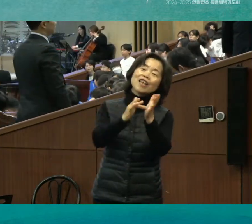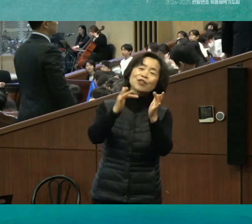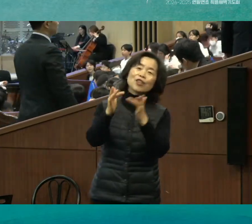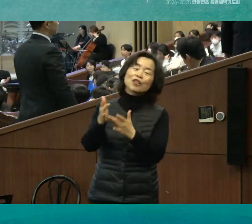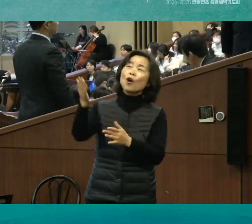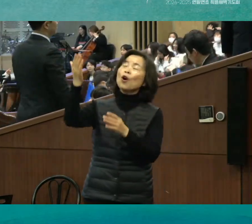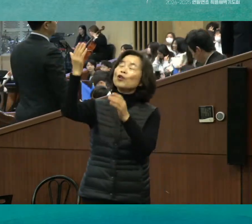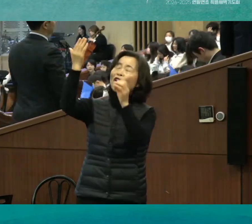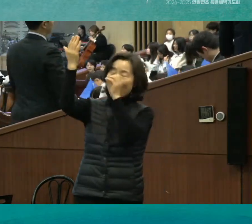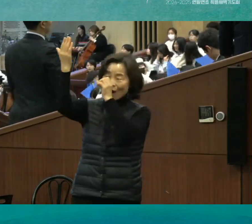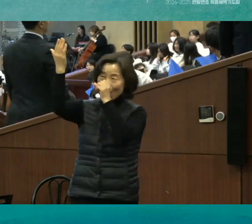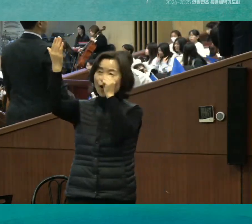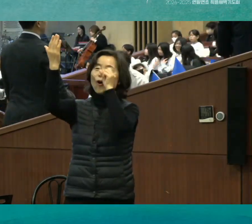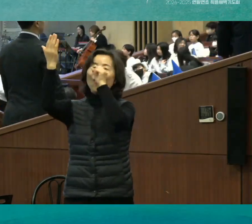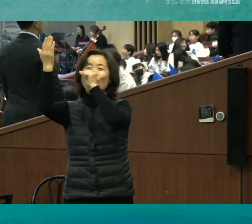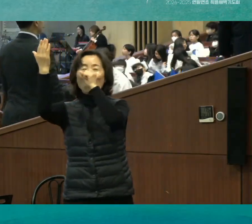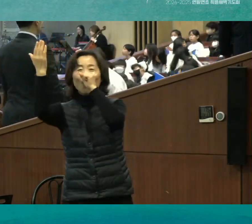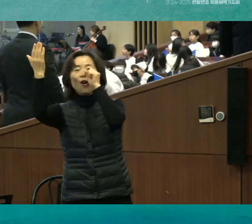예수가 좋다오.